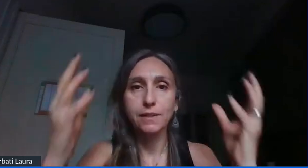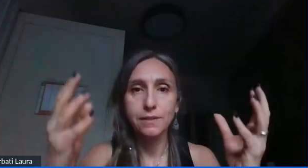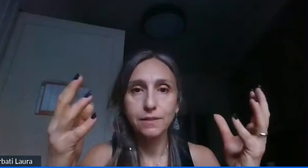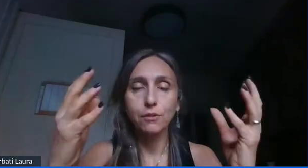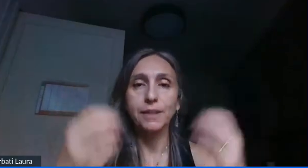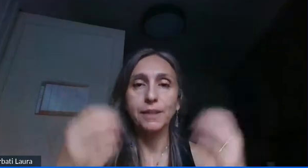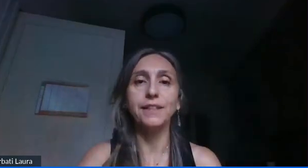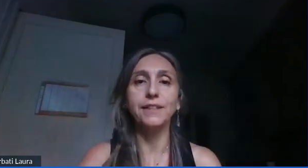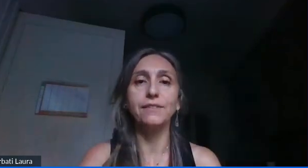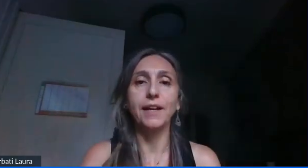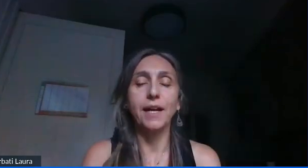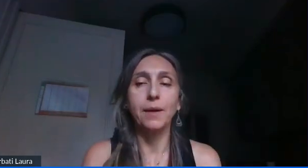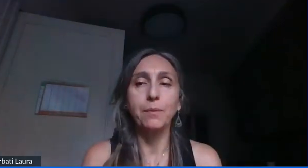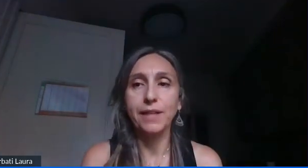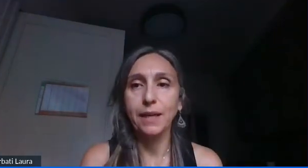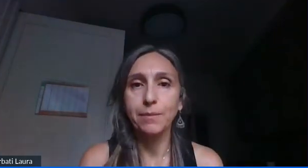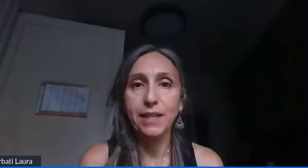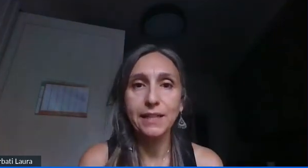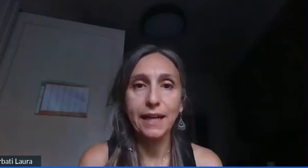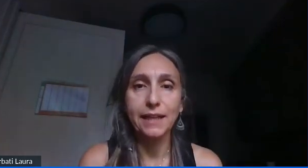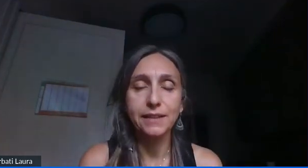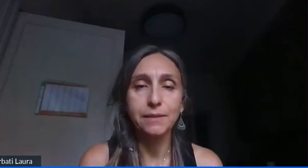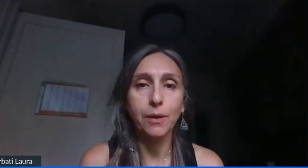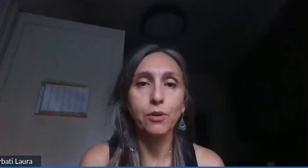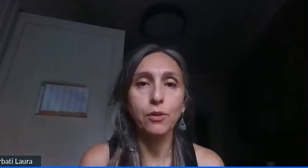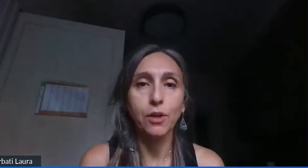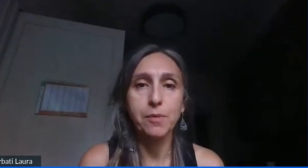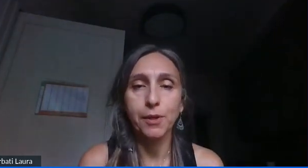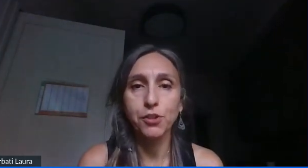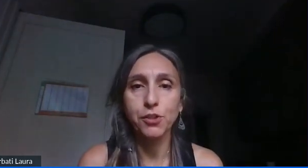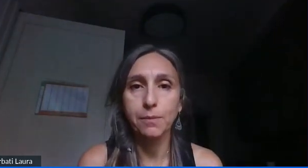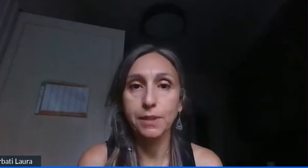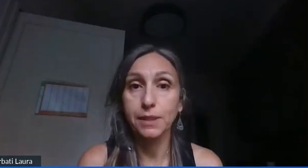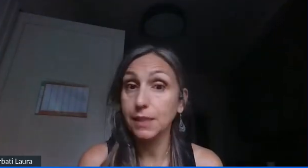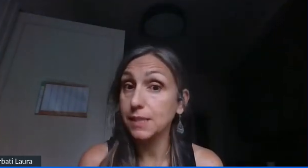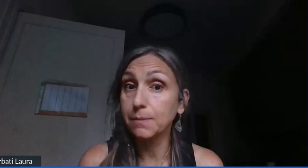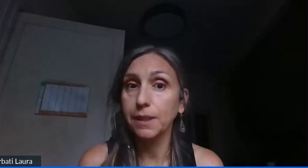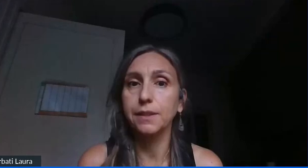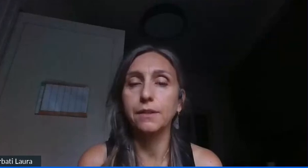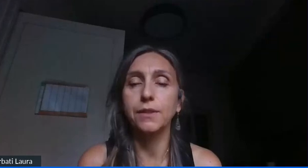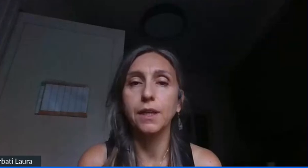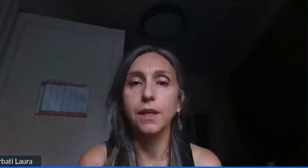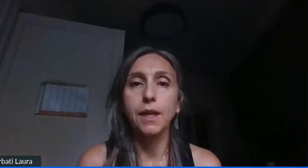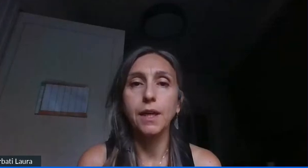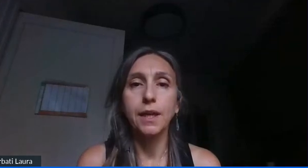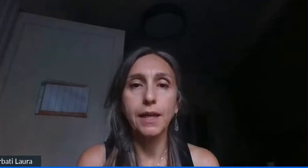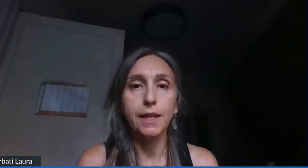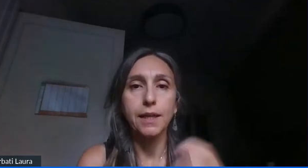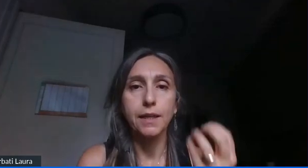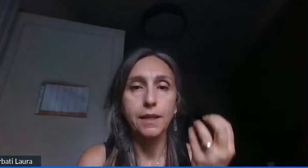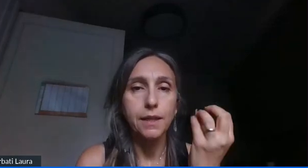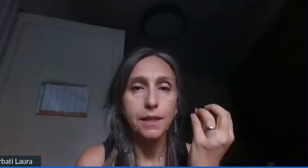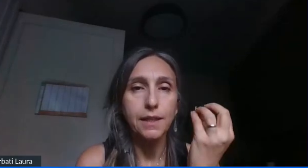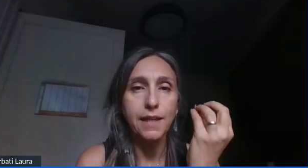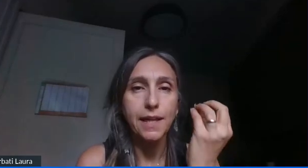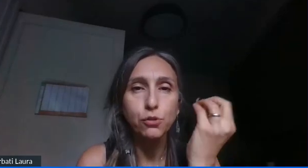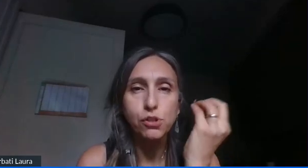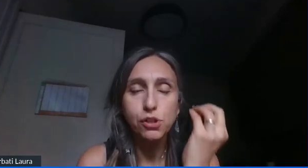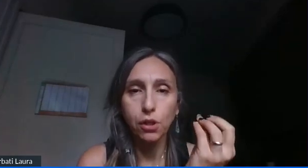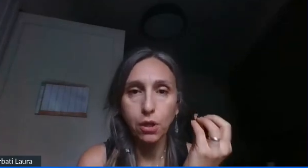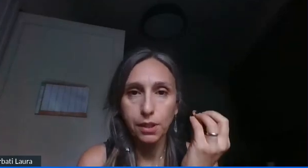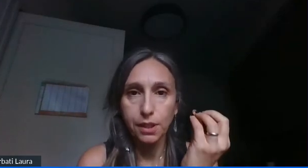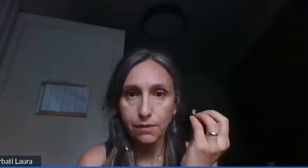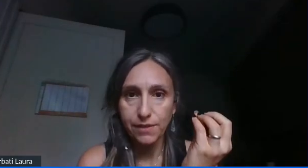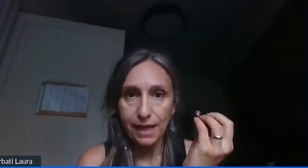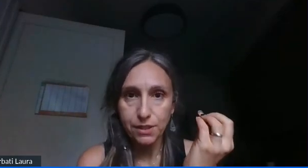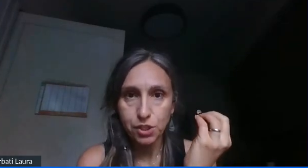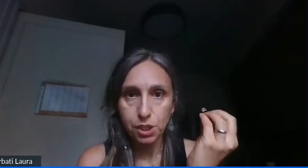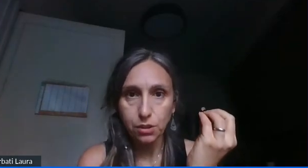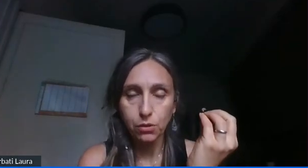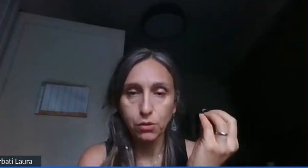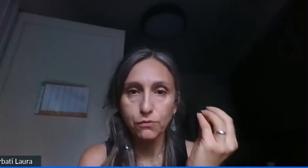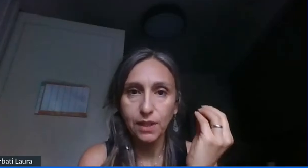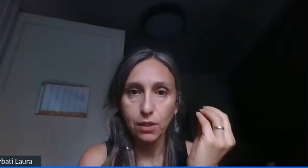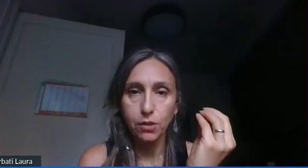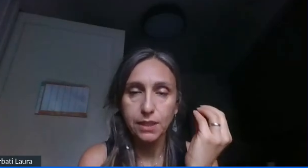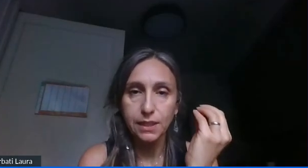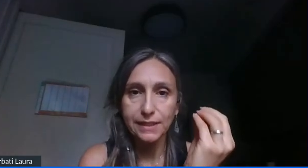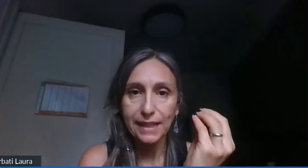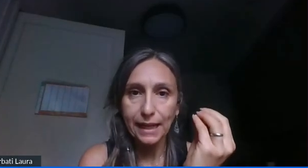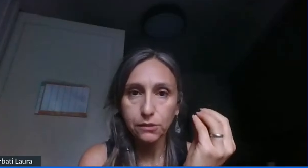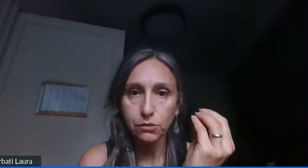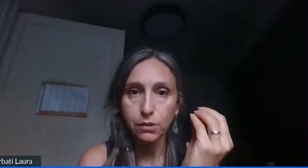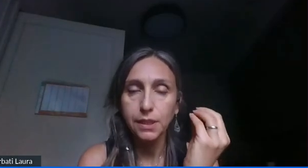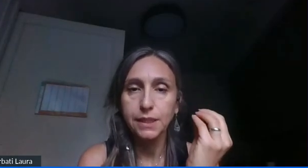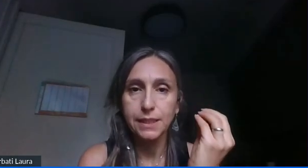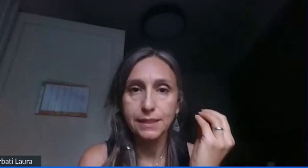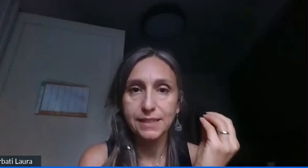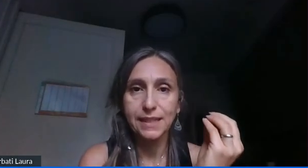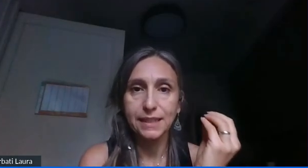sulle normativa applicabile ai dati, ma quello che mi piacerebbe trasmettervi è le nozioni che viaggiano col valore